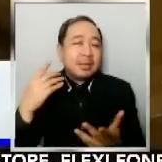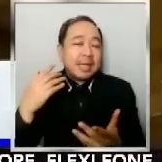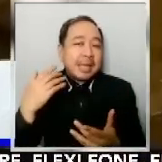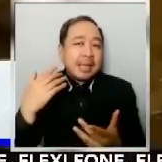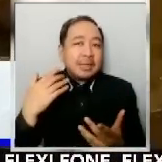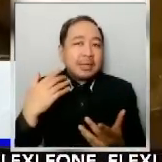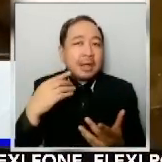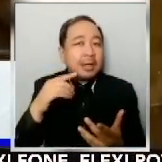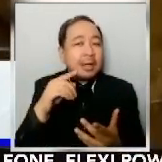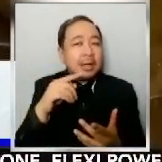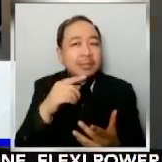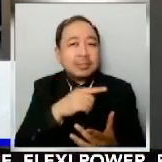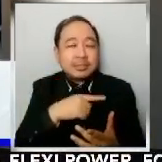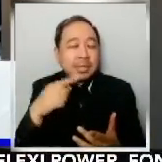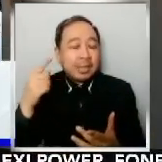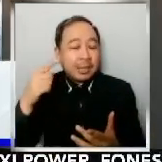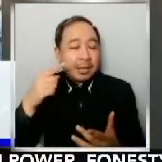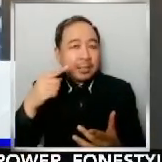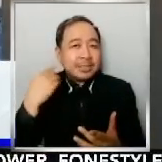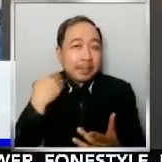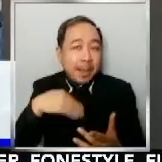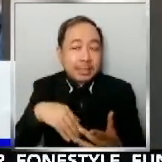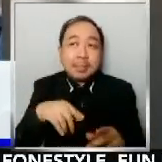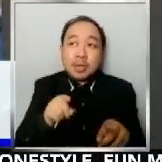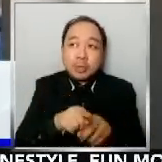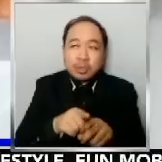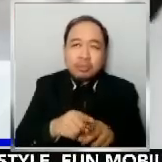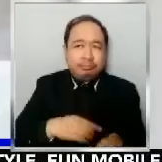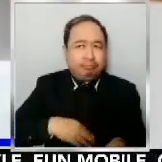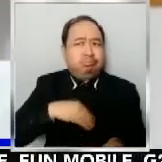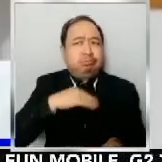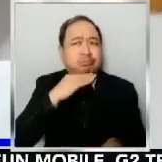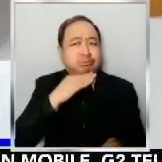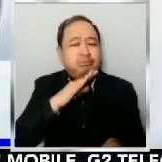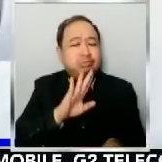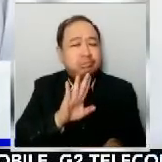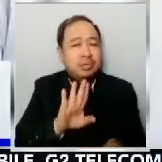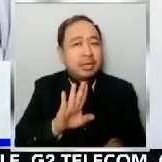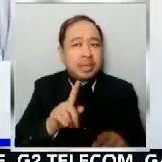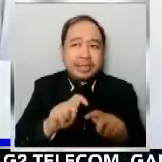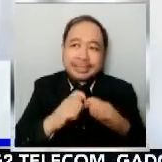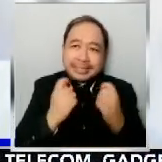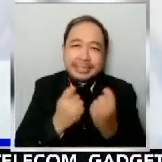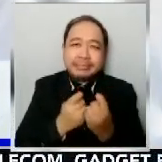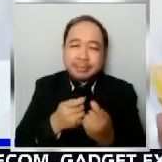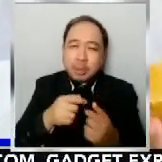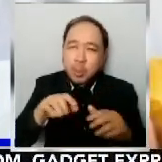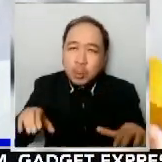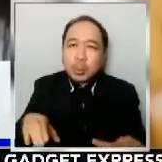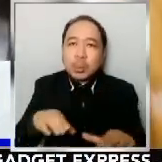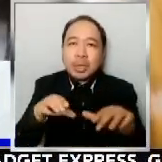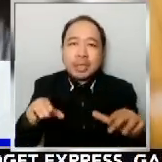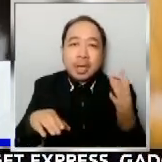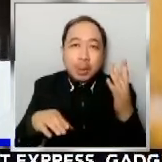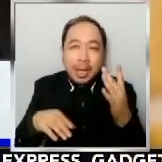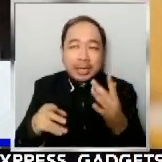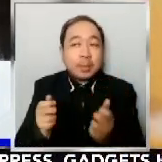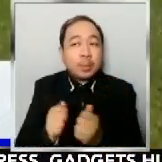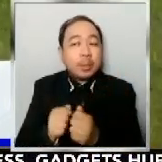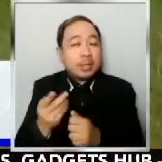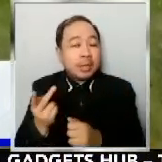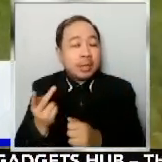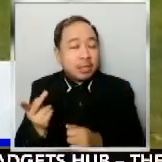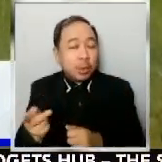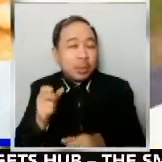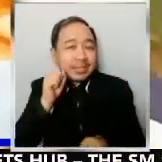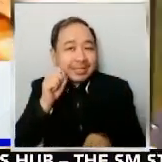mata ang mabubusog. Team effort din ito dahil kasama rin ni Bea ang kanyang kapatid, sister-in-law